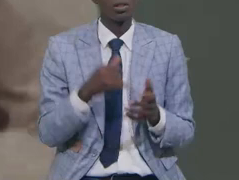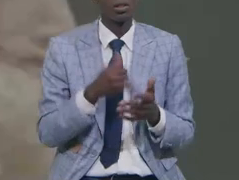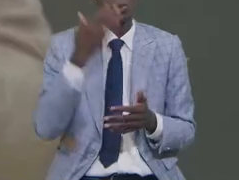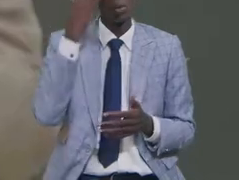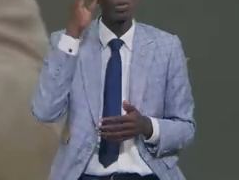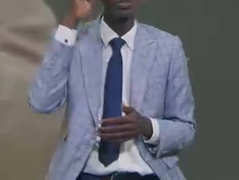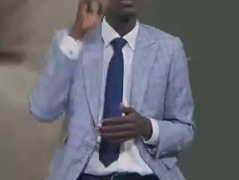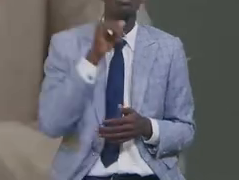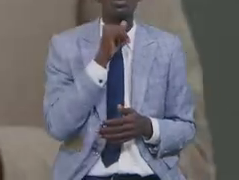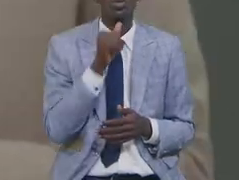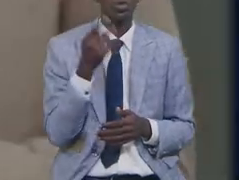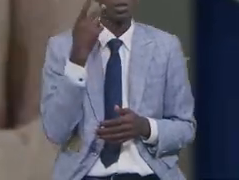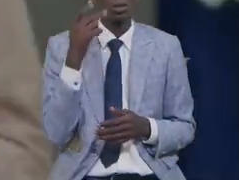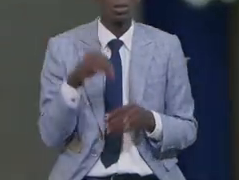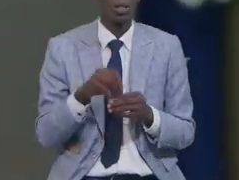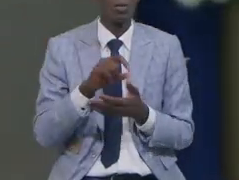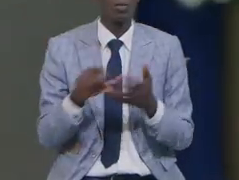C'est parce qu'il ne l'a pas connu.